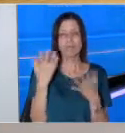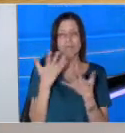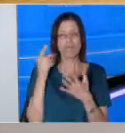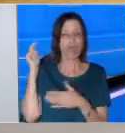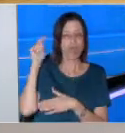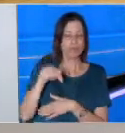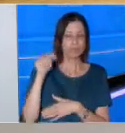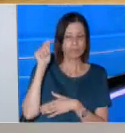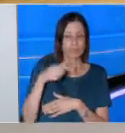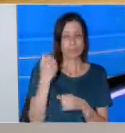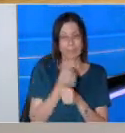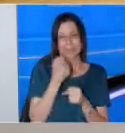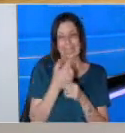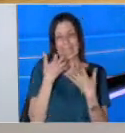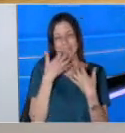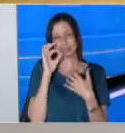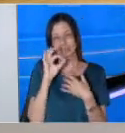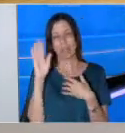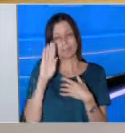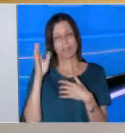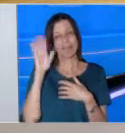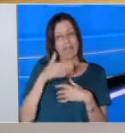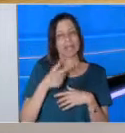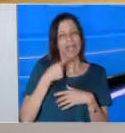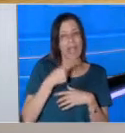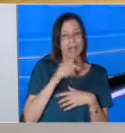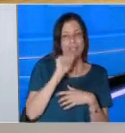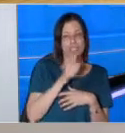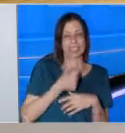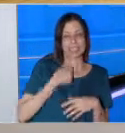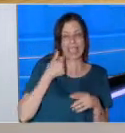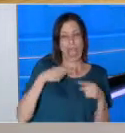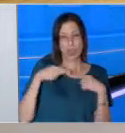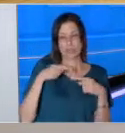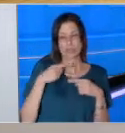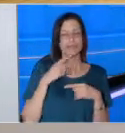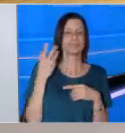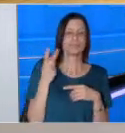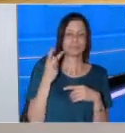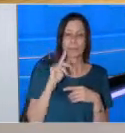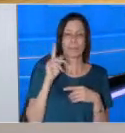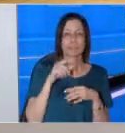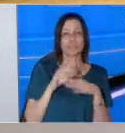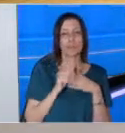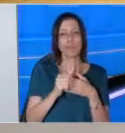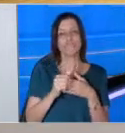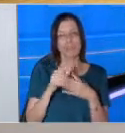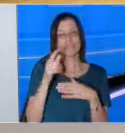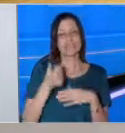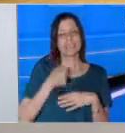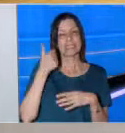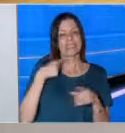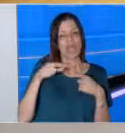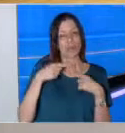מסע הסברה מצד נתניהו וגם גבי אשכנזי שר החוץ. כן. כן, צריך לומר, מי שמוביל את הסיור הזה הוא שר החוץ